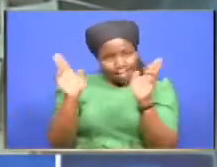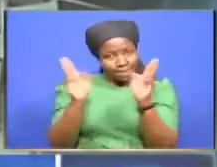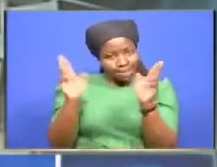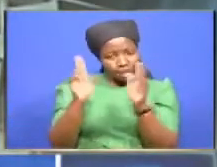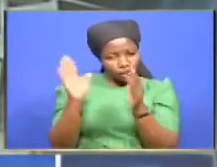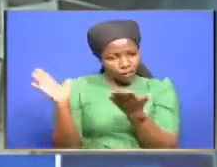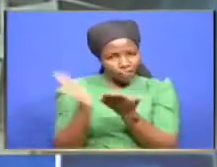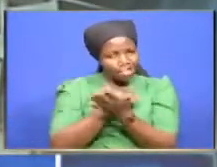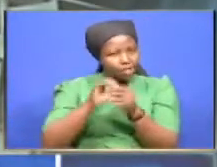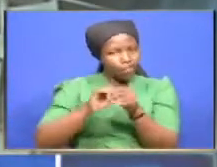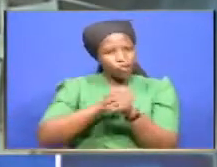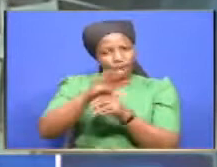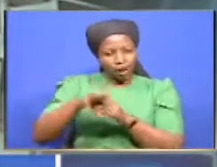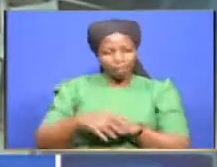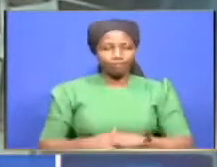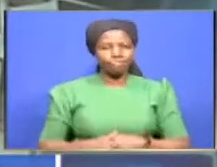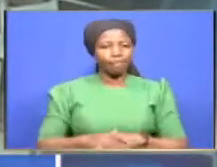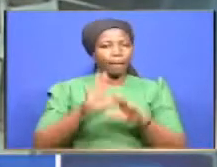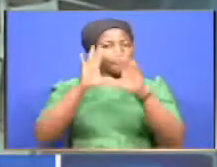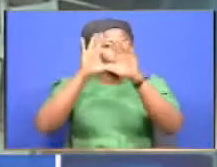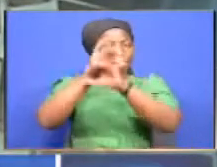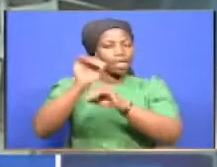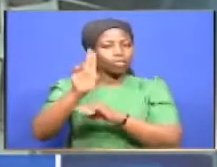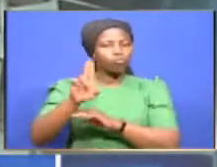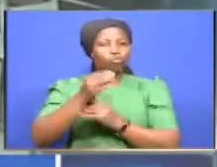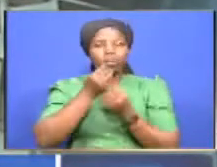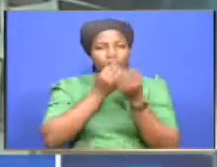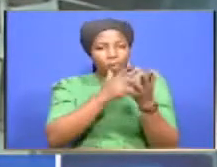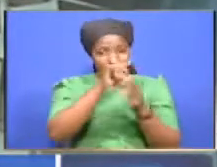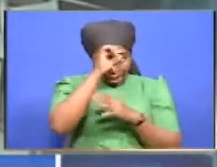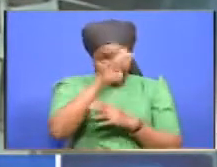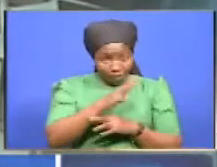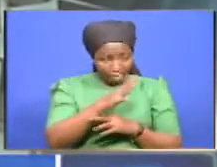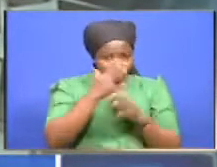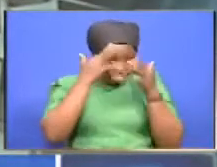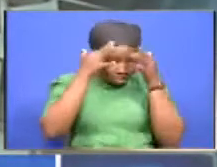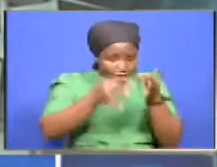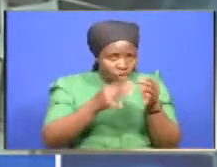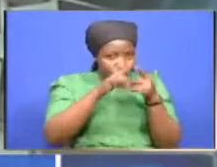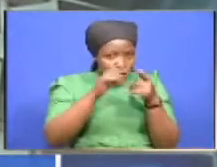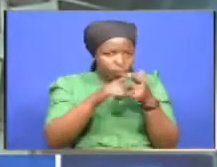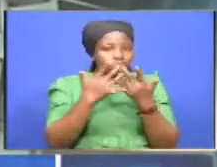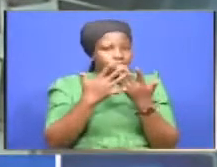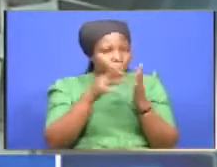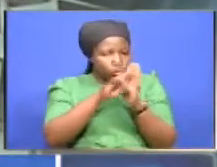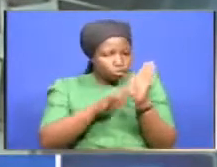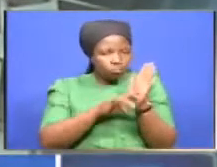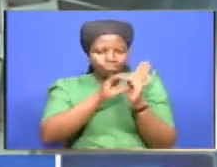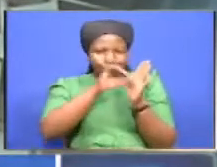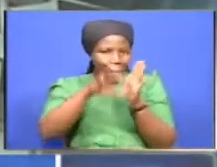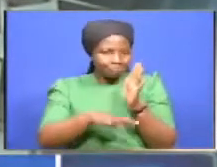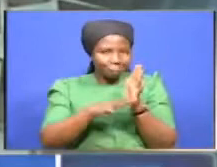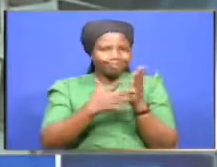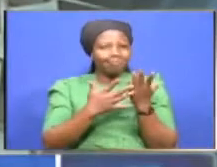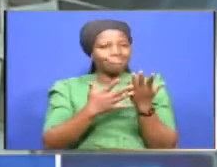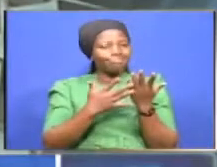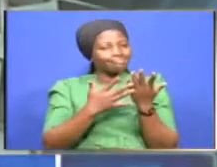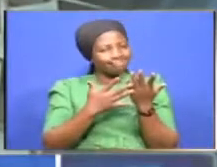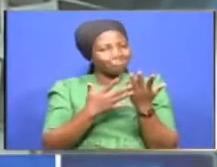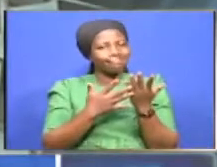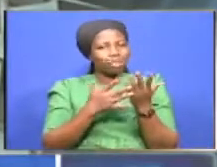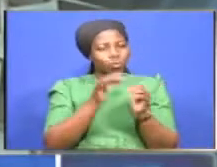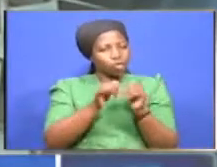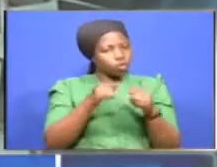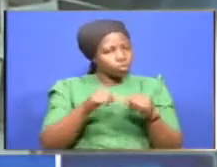wa COVID-19. Rais Kenyatta aliwaambia magavana kuwa uamuzi wa kulegeza masharti yanayodumishwa kwa sasa